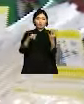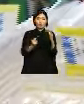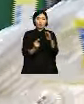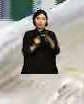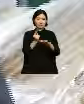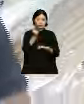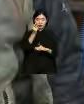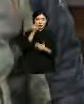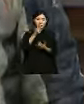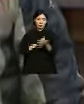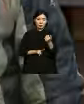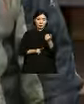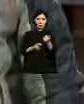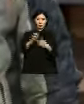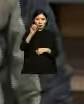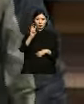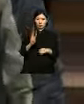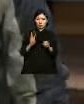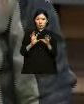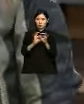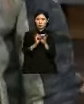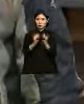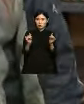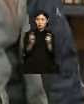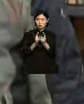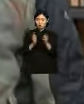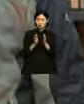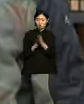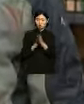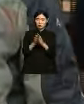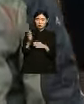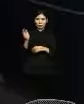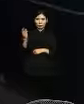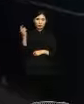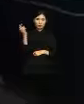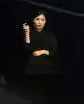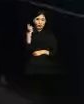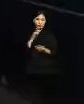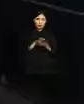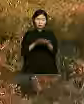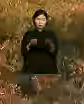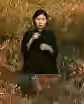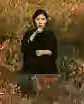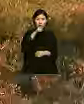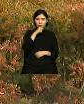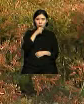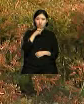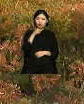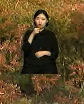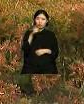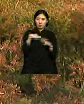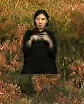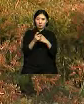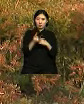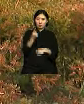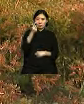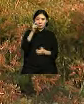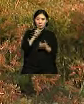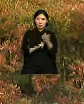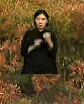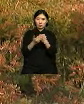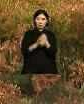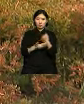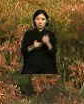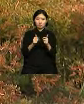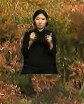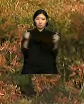판매 실적이었다는데 광주시 관계자로부터 직접 얘기를 들어보도록 하겠습니다. 안녕하십니까? 우선 인센티브를 높이면서 판매 실적이 크게 늘었다고 했는데